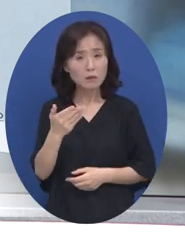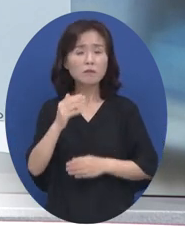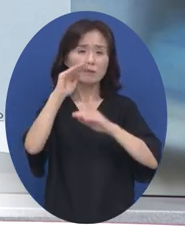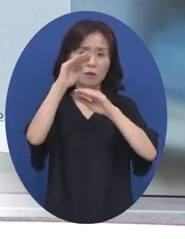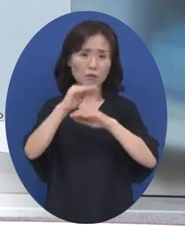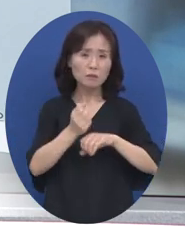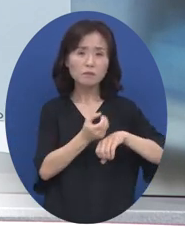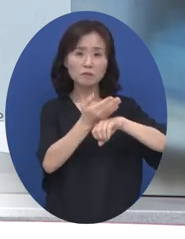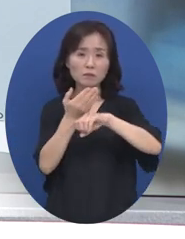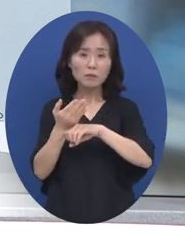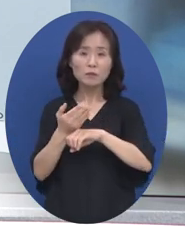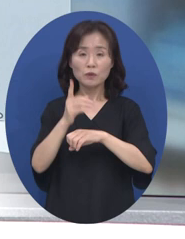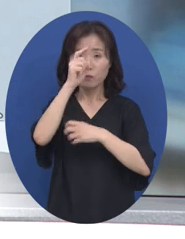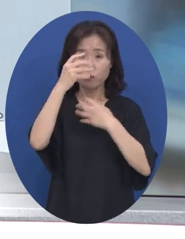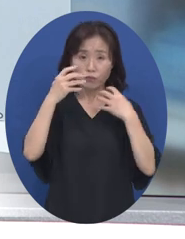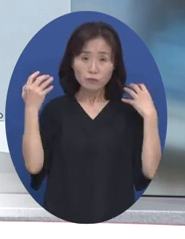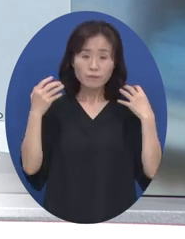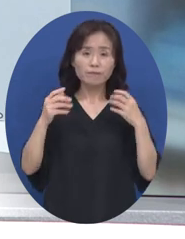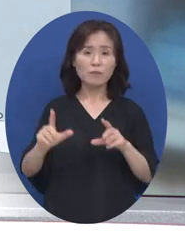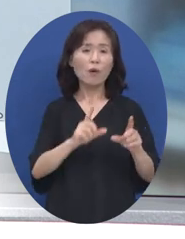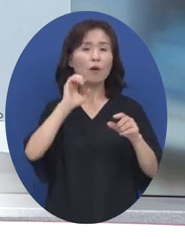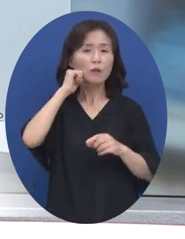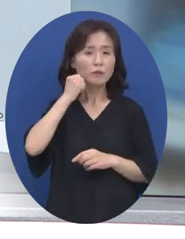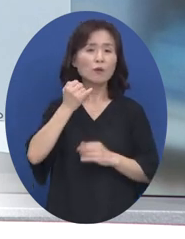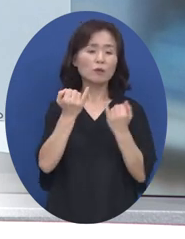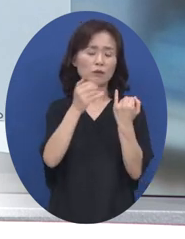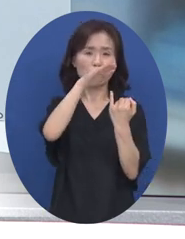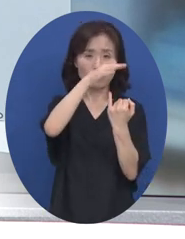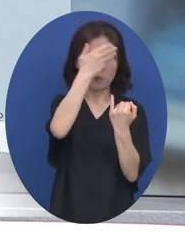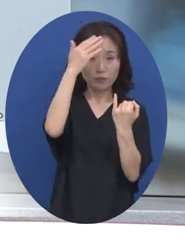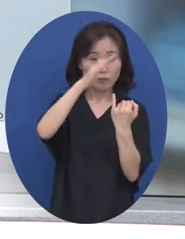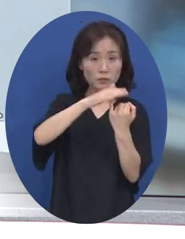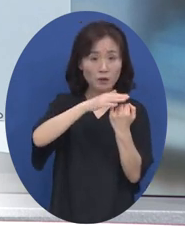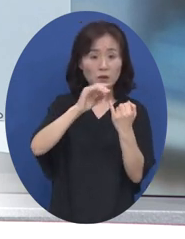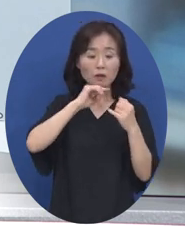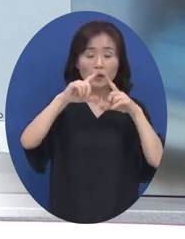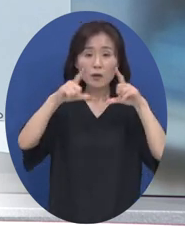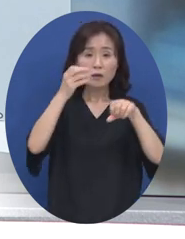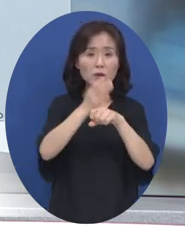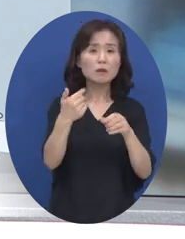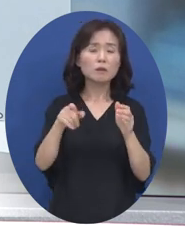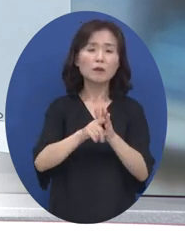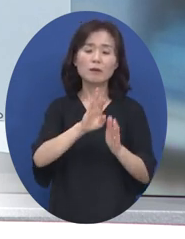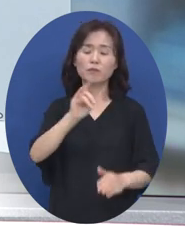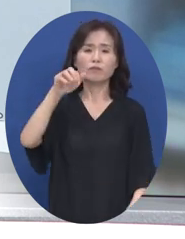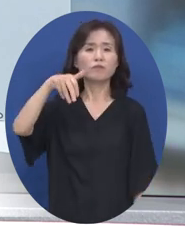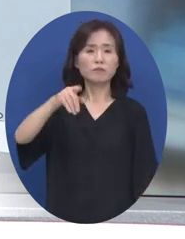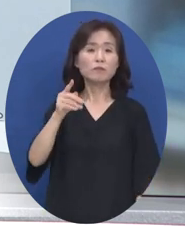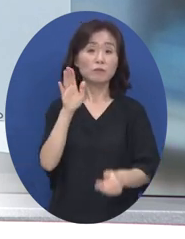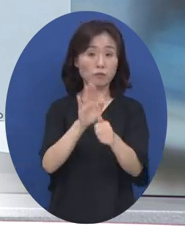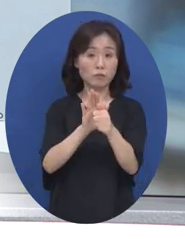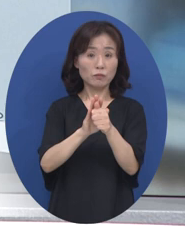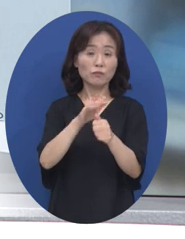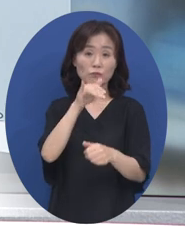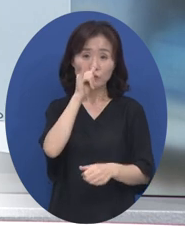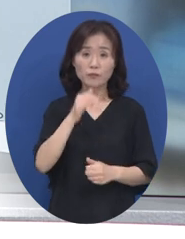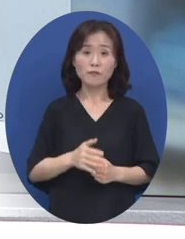이게 알려지면서 이후 정부는 생활이 어려운 여성 청소년에게 생리대를 구입할 수 있게 바우처 지원을 하고